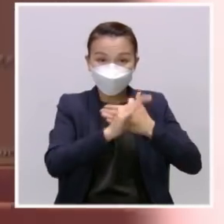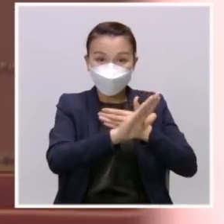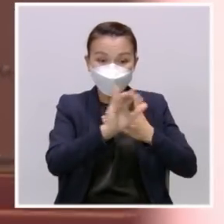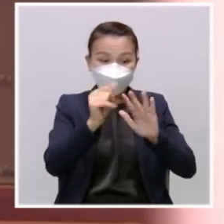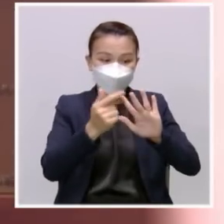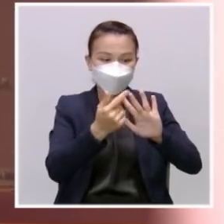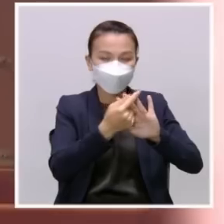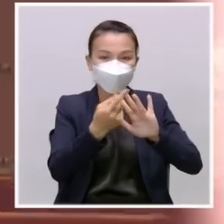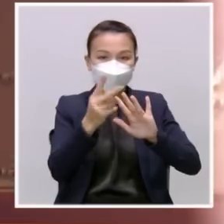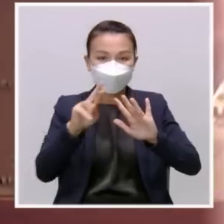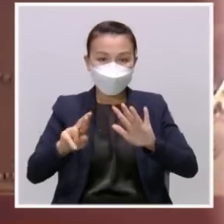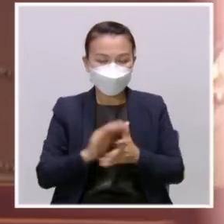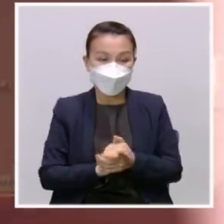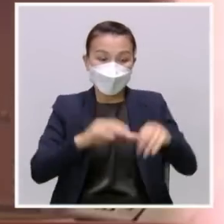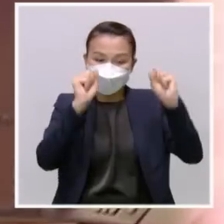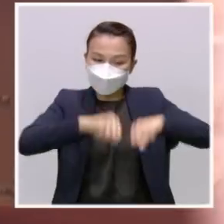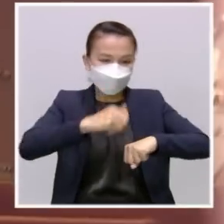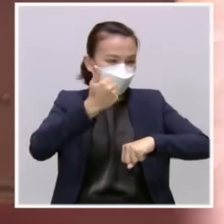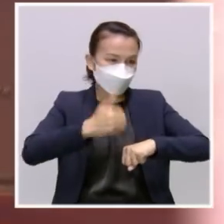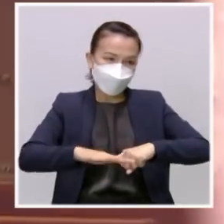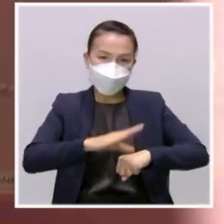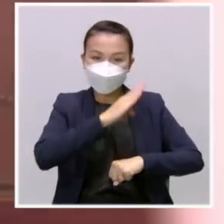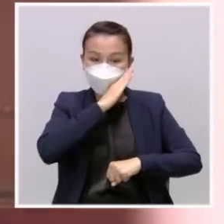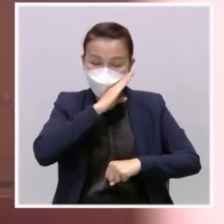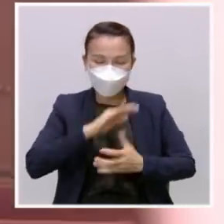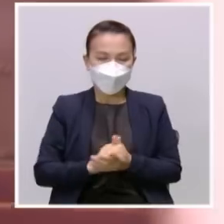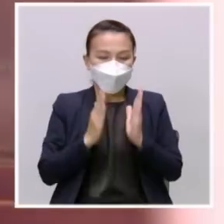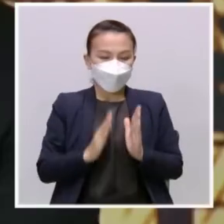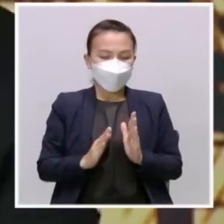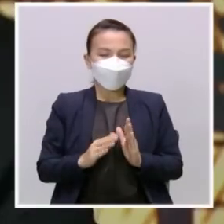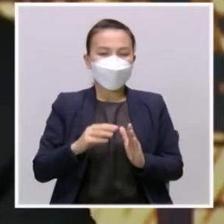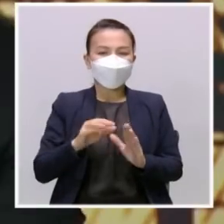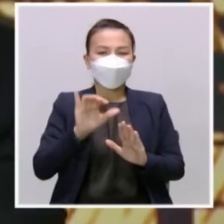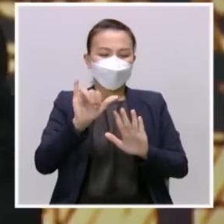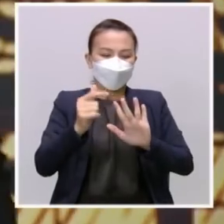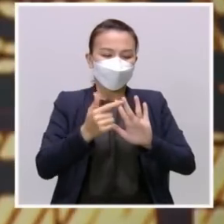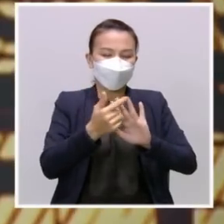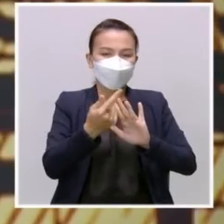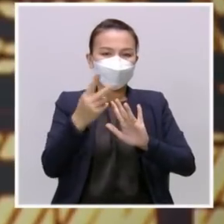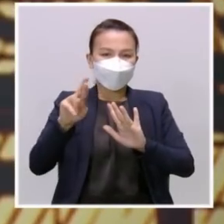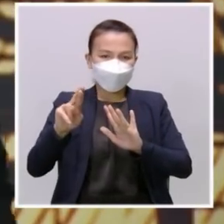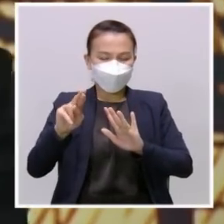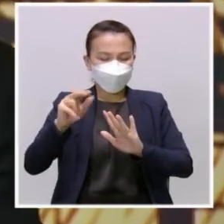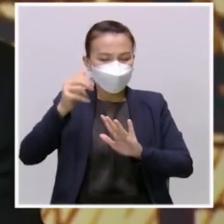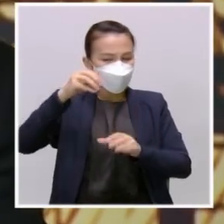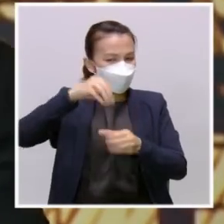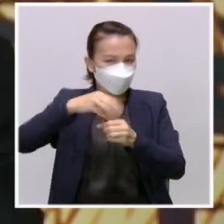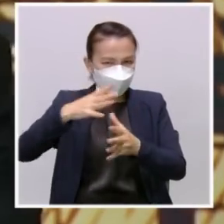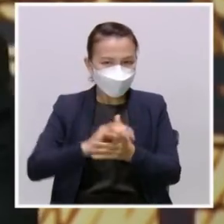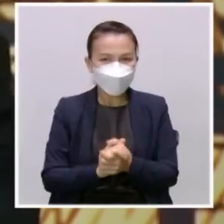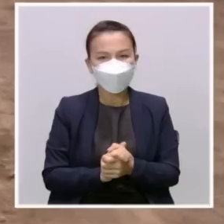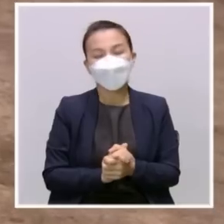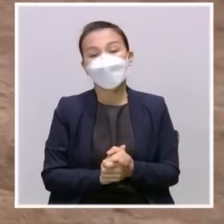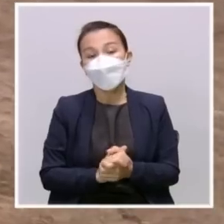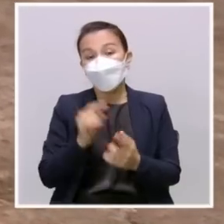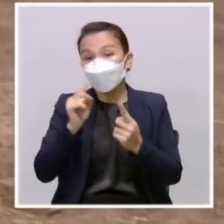กี่ยวกับยูเครนหากไม่มียูเครนเข้าร่วมด้วยด้วยความกลัวว่าการเจรจาที่กำลังจะมีขึ้นอาจส่งผลเพียงเล็กน้อยหรือไม่มีเล